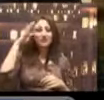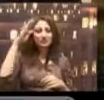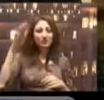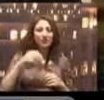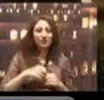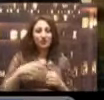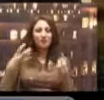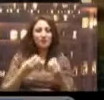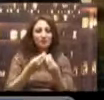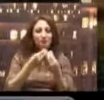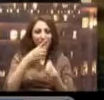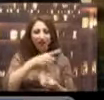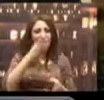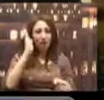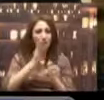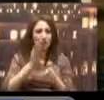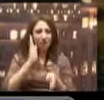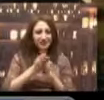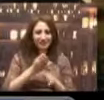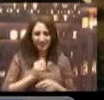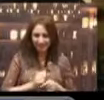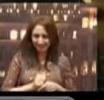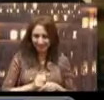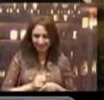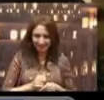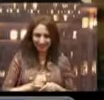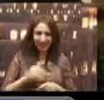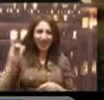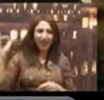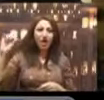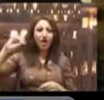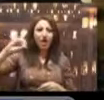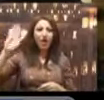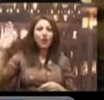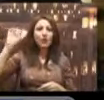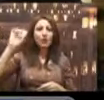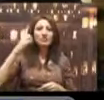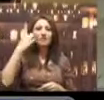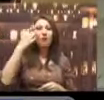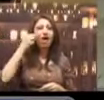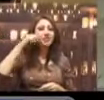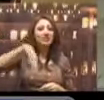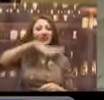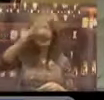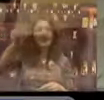معاكم الفنان محمد اسماعيل الشهير بيوسف الشريف، واحد الناس.